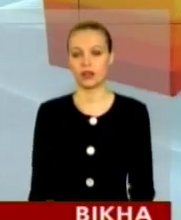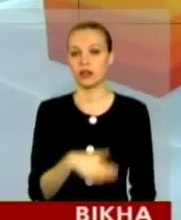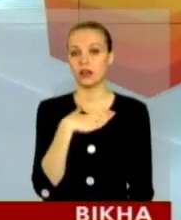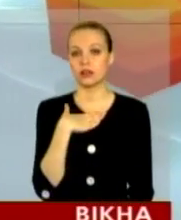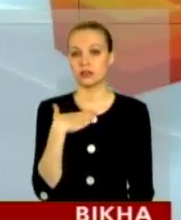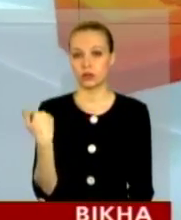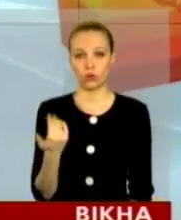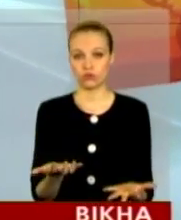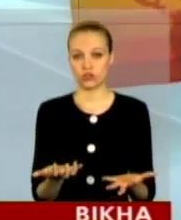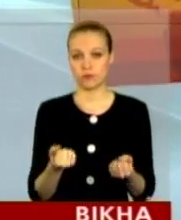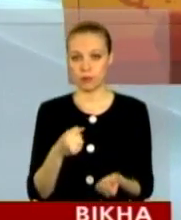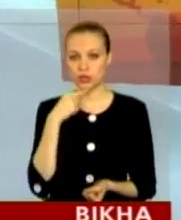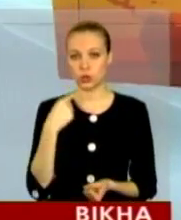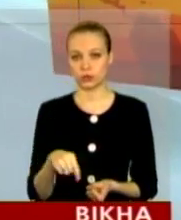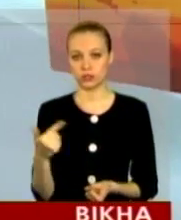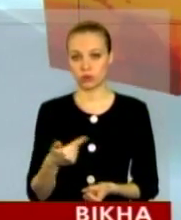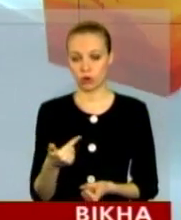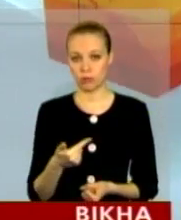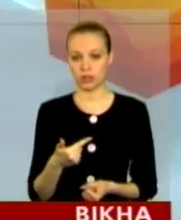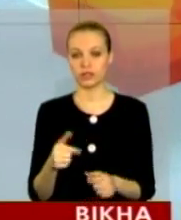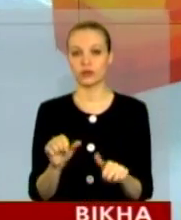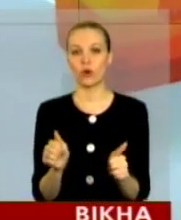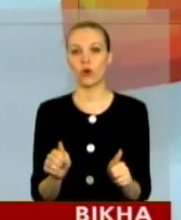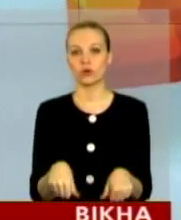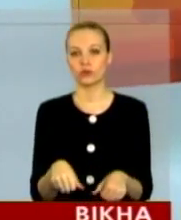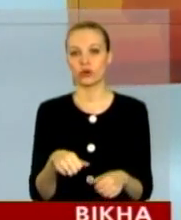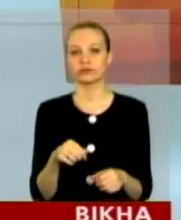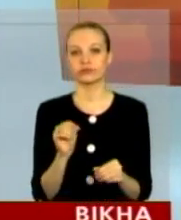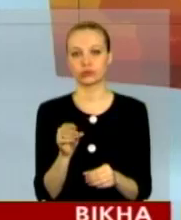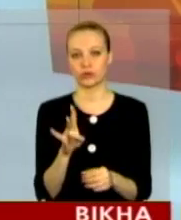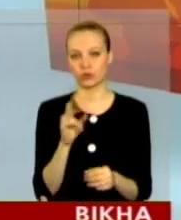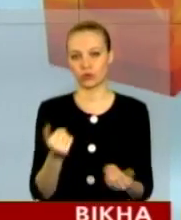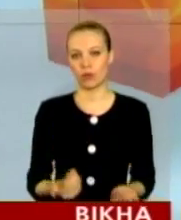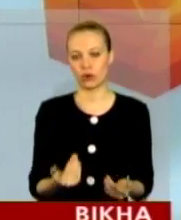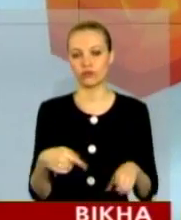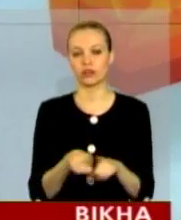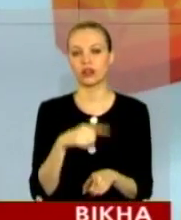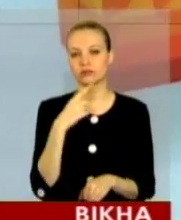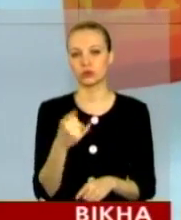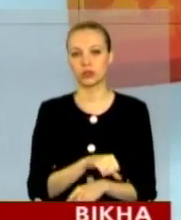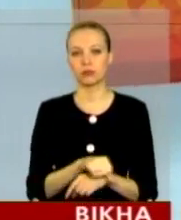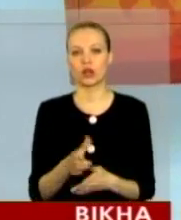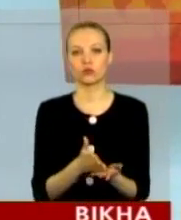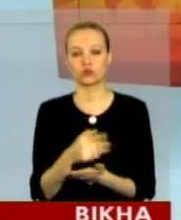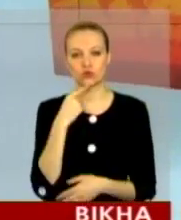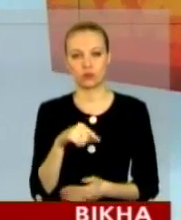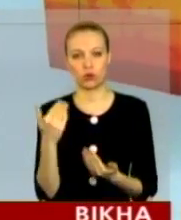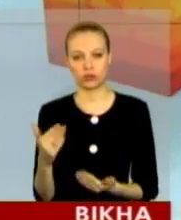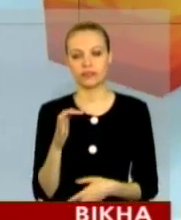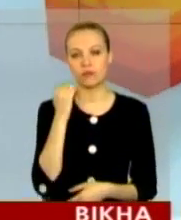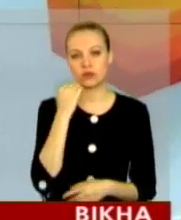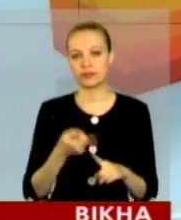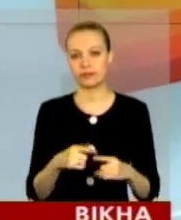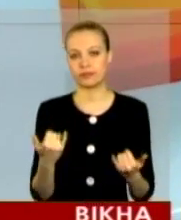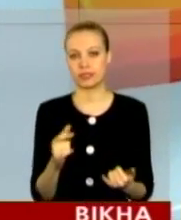Не хочеш приймати російського громадянства, оформлюй посвідку на проживання. Таке сьогодні заявила міграційна служба Росії. У Москві